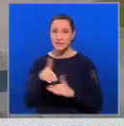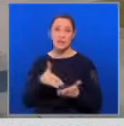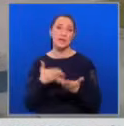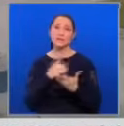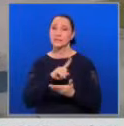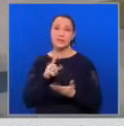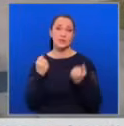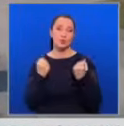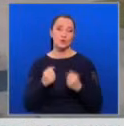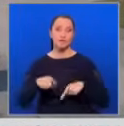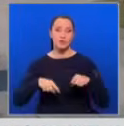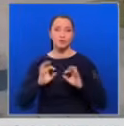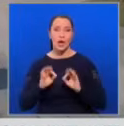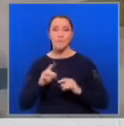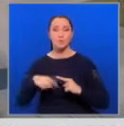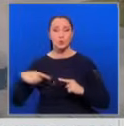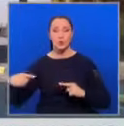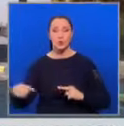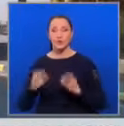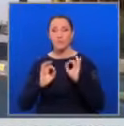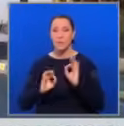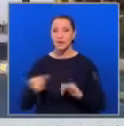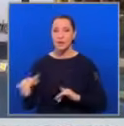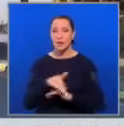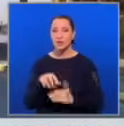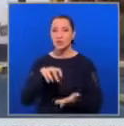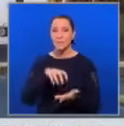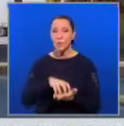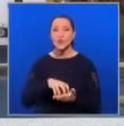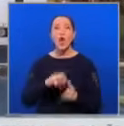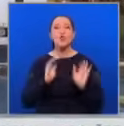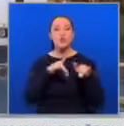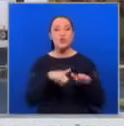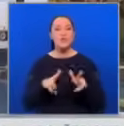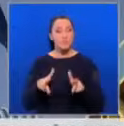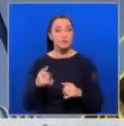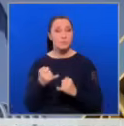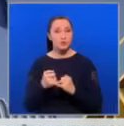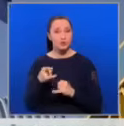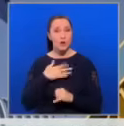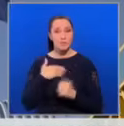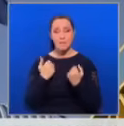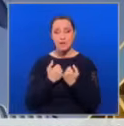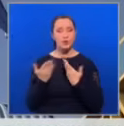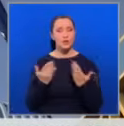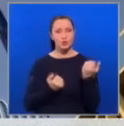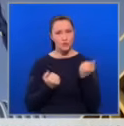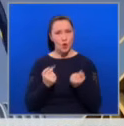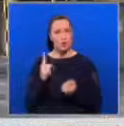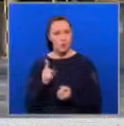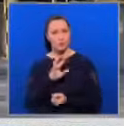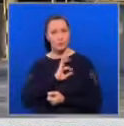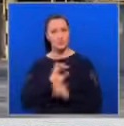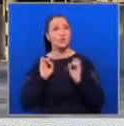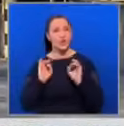затруднява движението така процедират и в момента на граничния пункт дунав мост при русе тук има място където шофьорите могат да